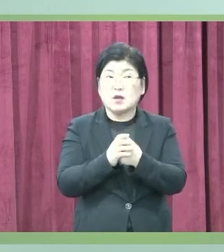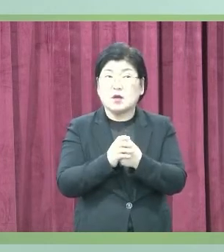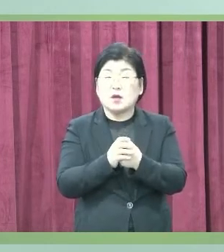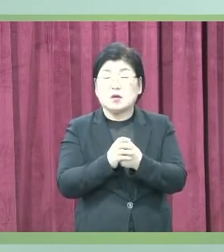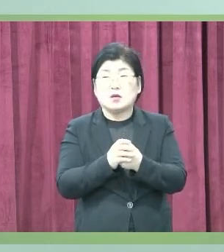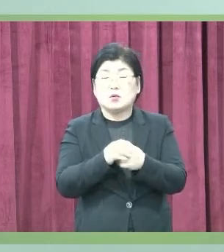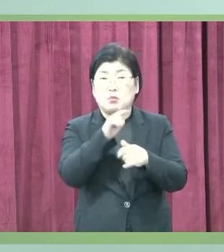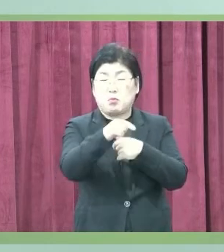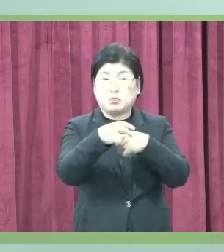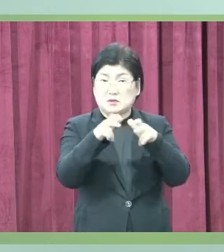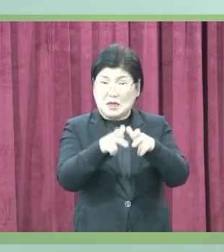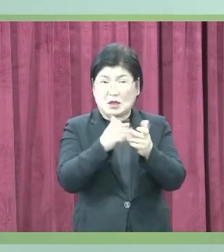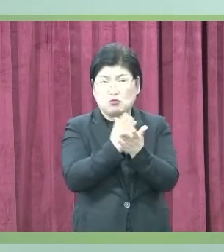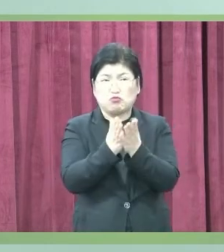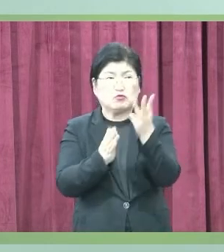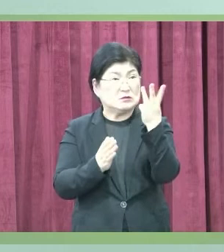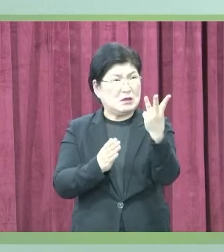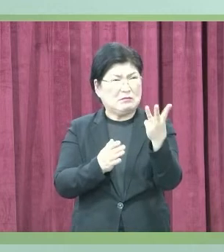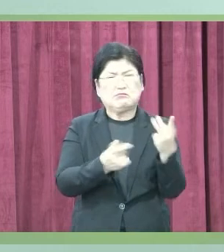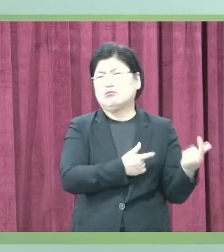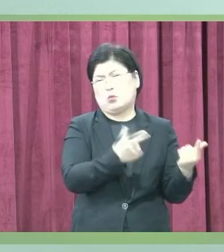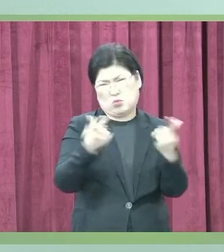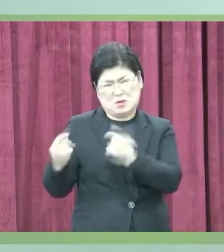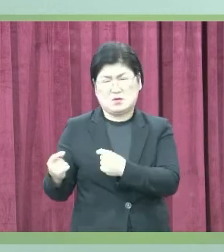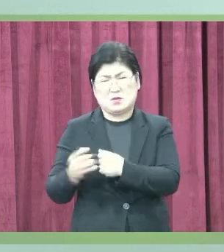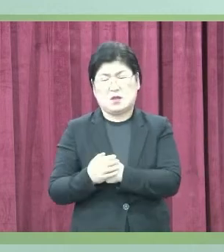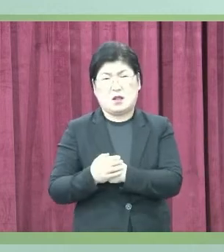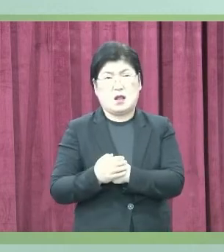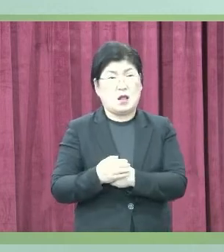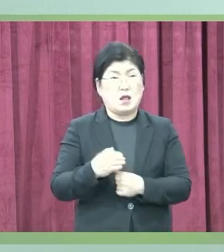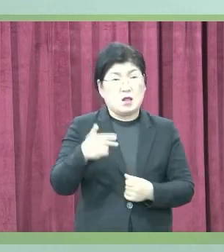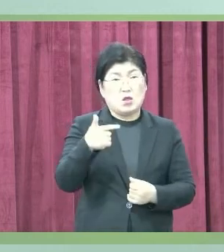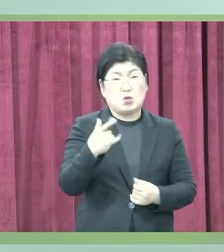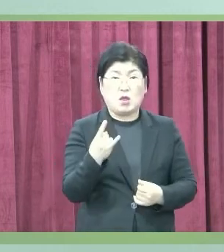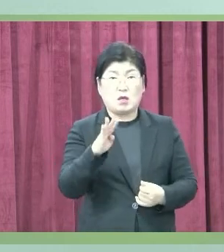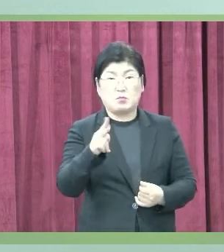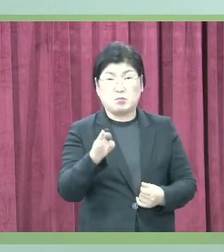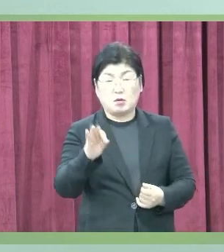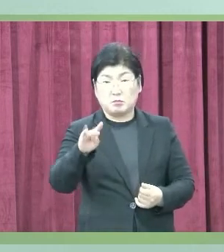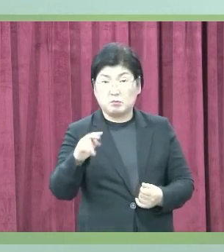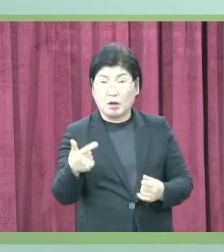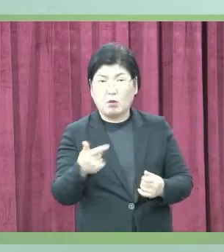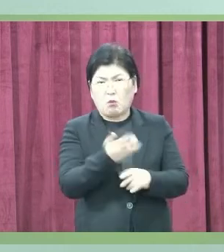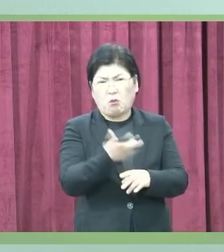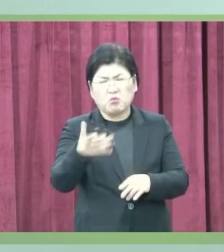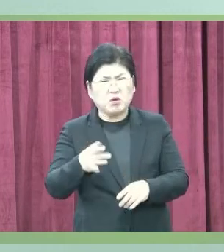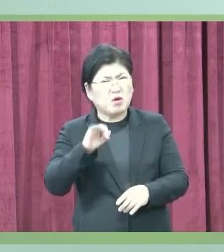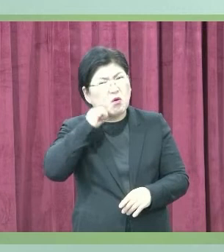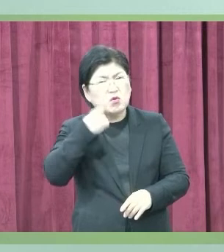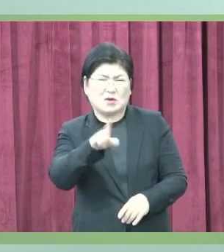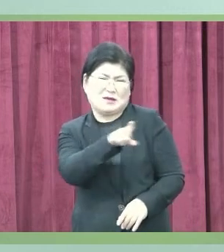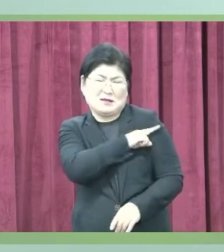장애인에서는 세 가지 유형이 거의 다 동일합니다. 다만 내병변에서는 이동의 불편함이 1순위로